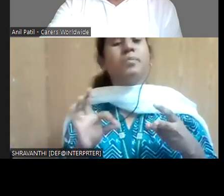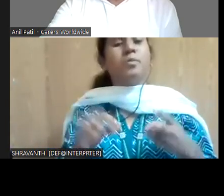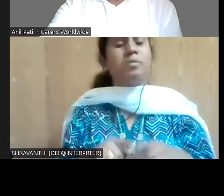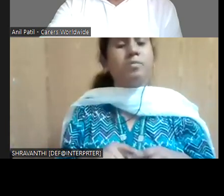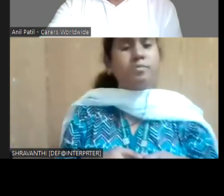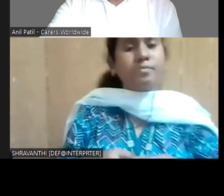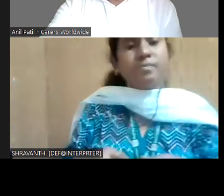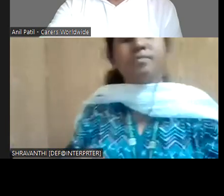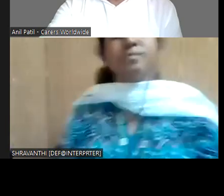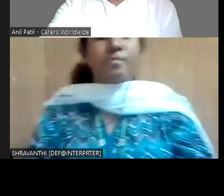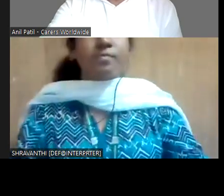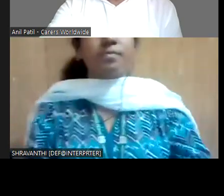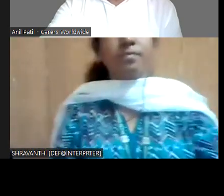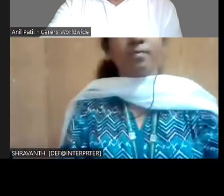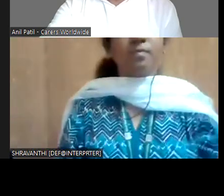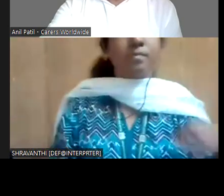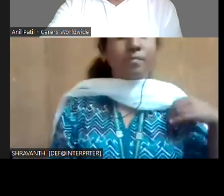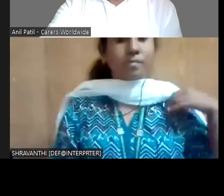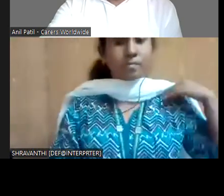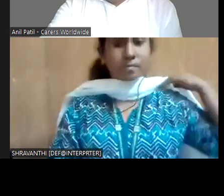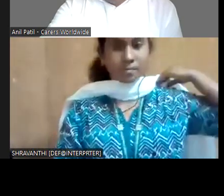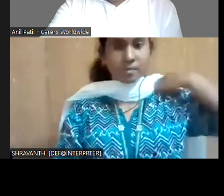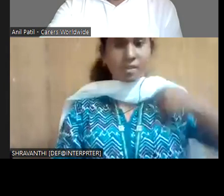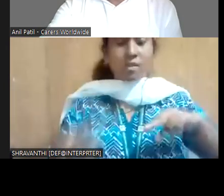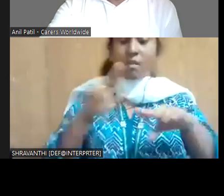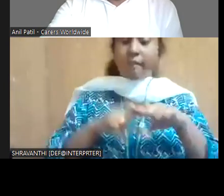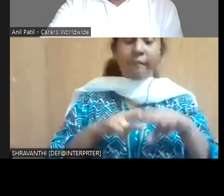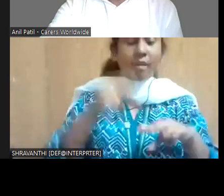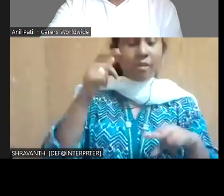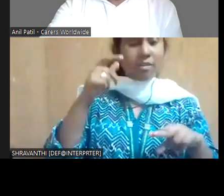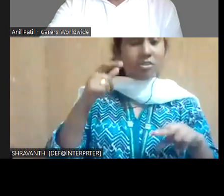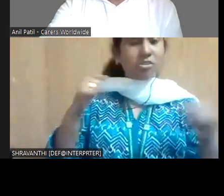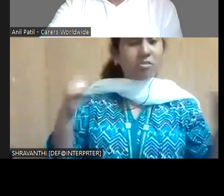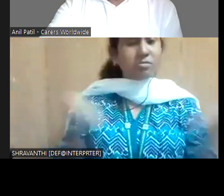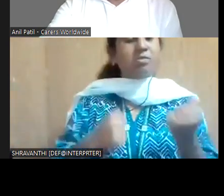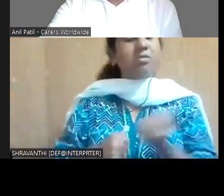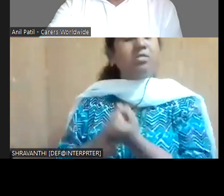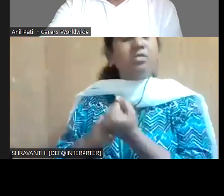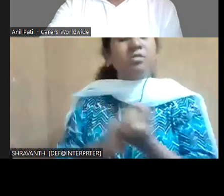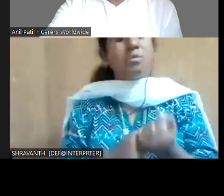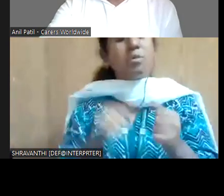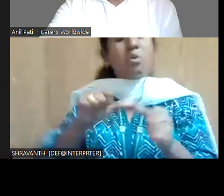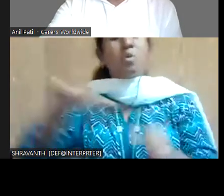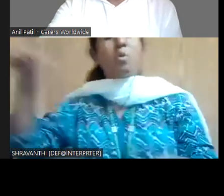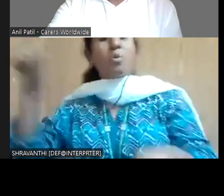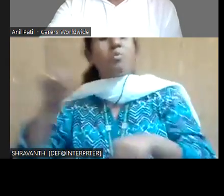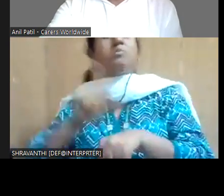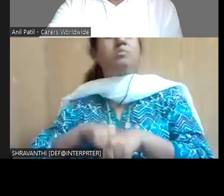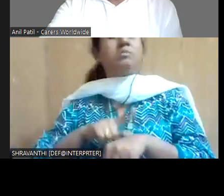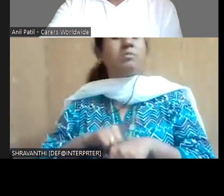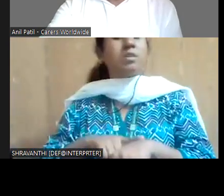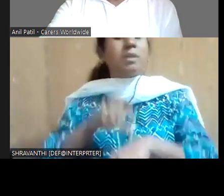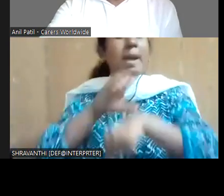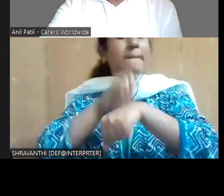tino, matlab financial support bhi hona chahiye, kyunki kahin kahin long term tak therapies ke itni fees hai